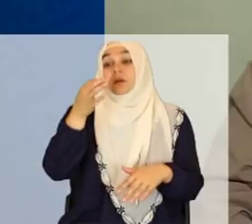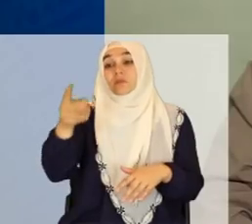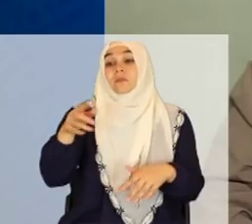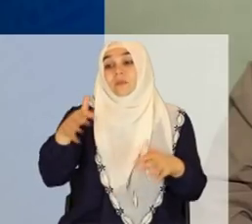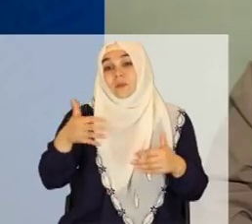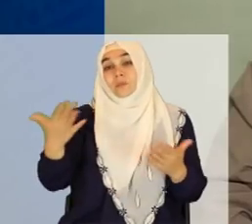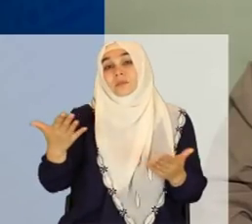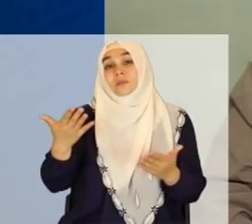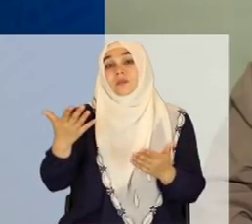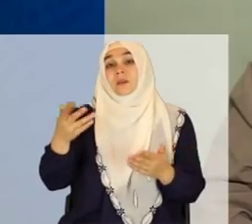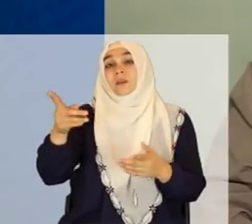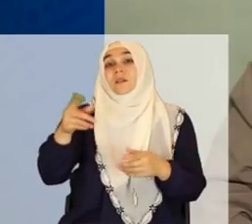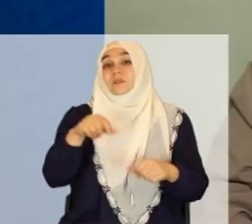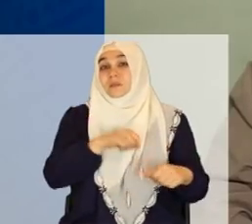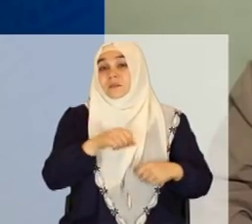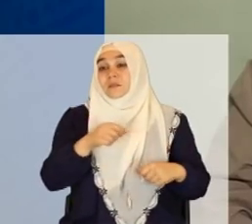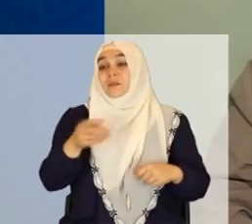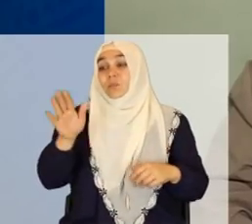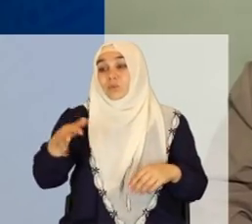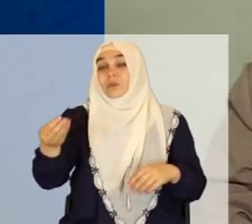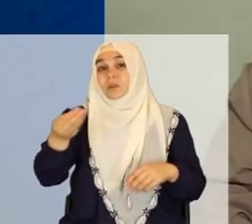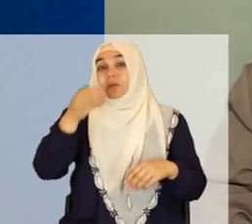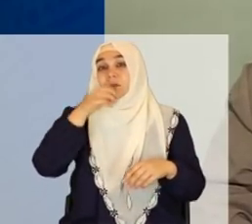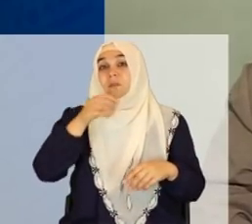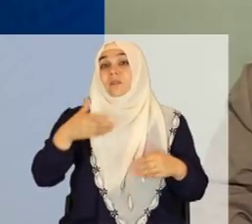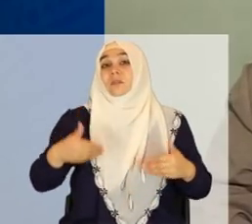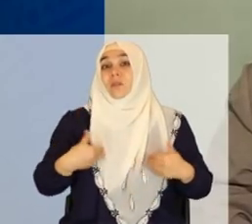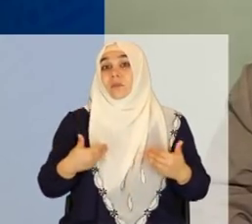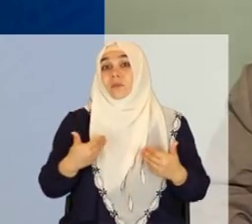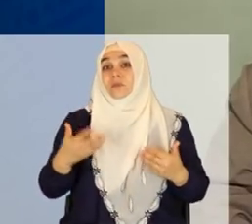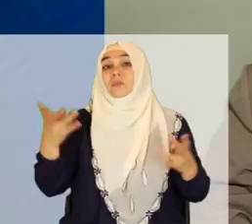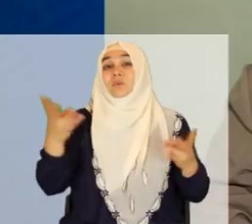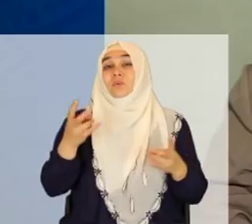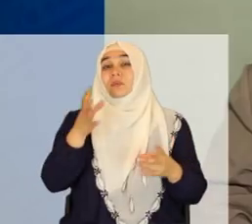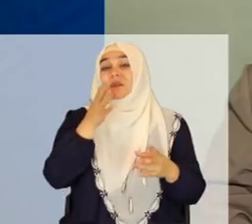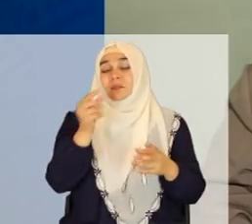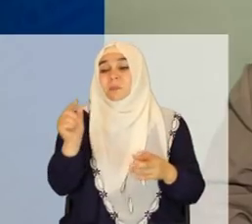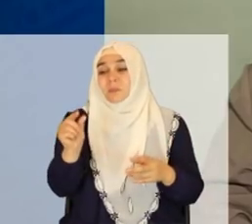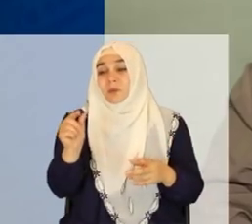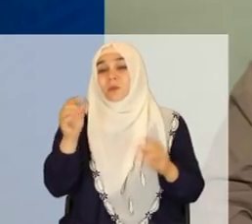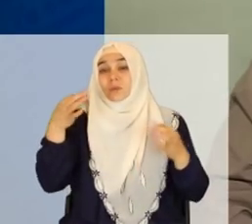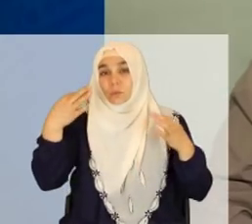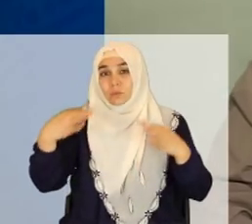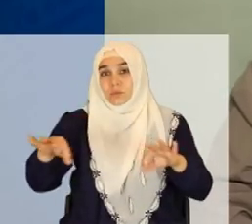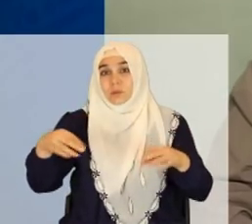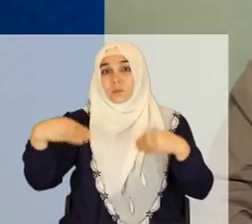bula dedim, haram narsanı kursetse, şu davalanışke kerekçe miktarıge ruhsat